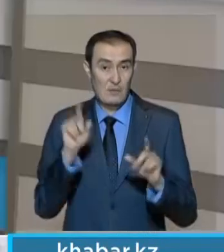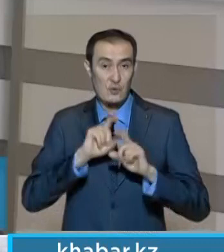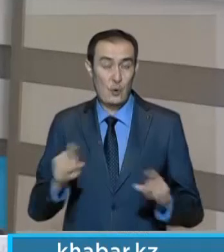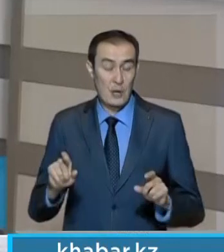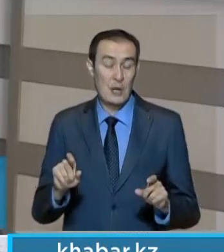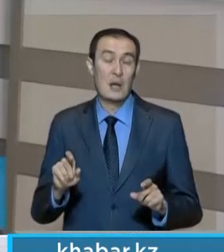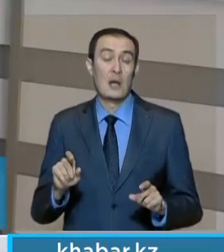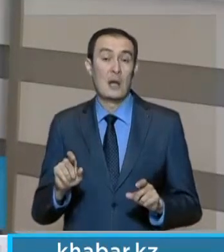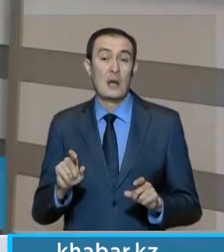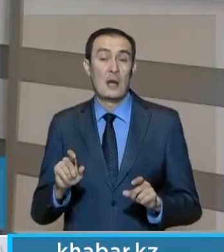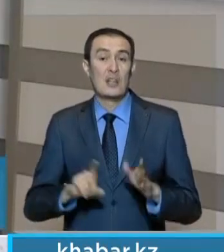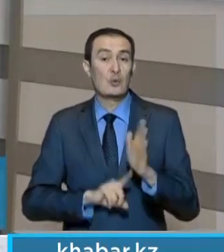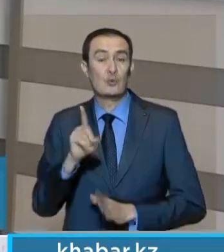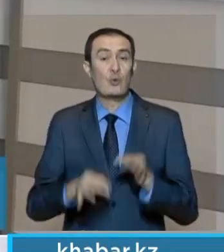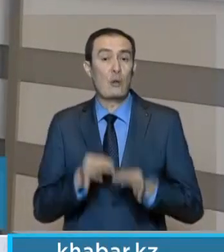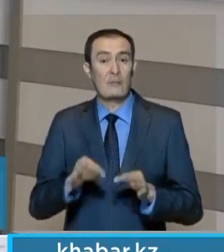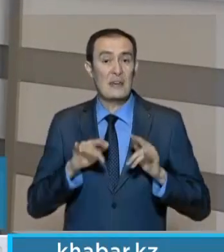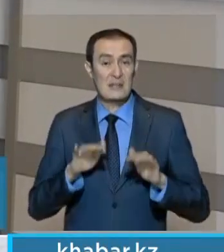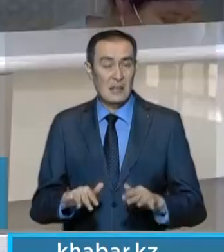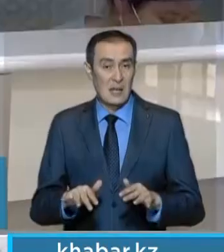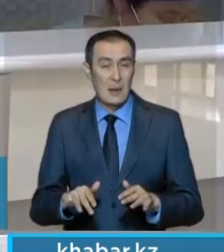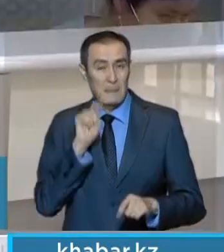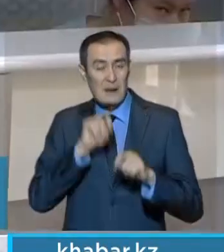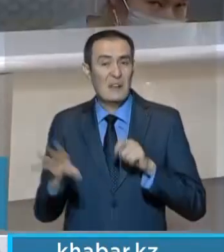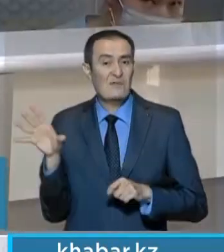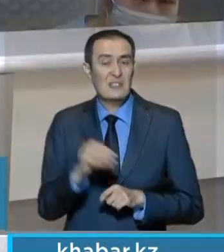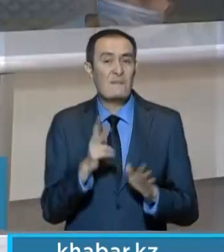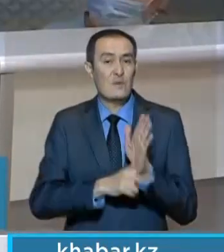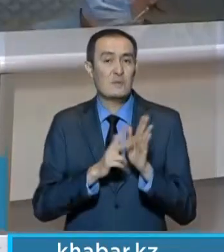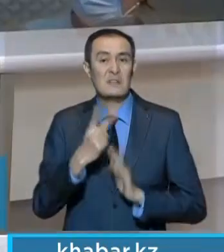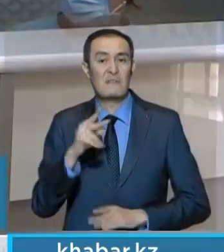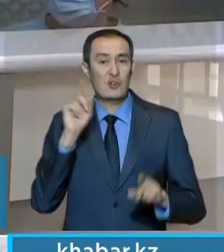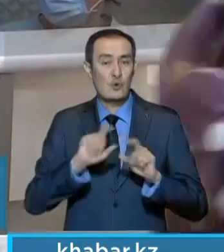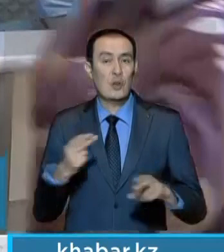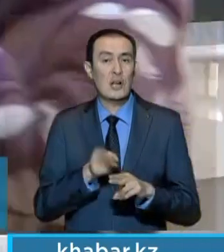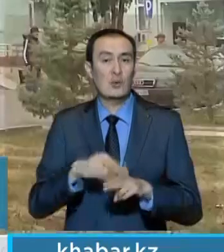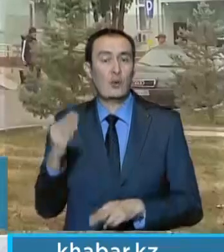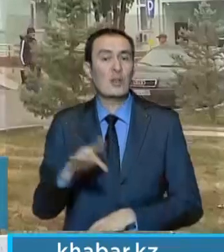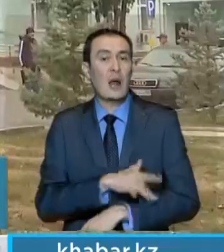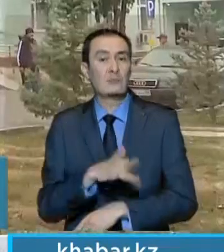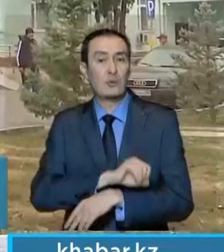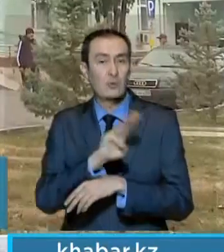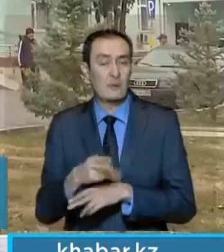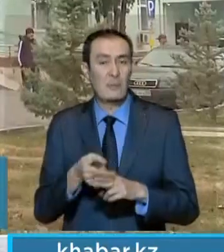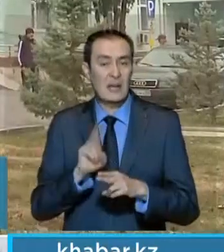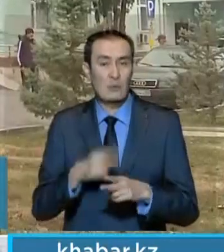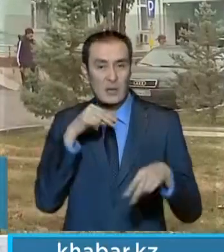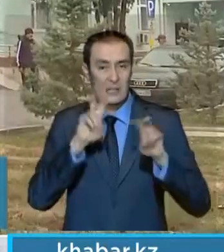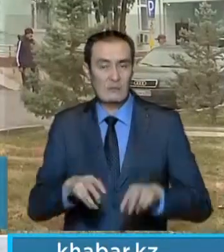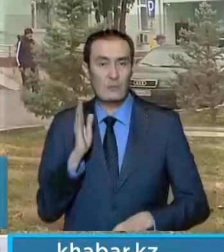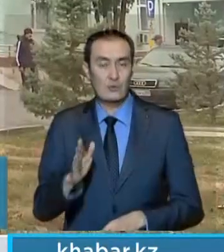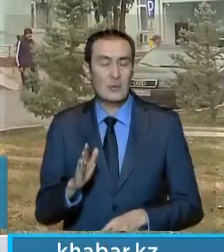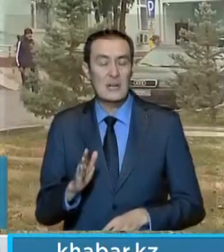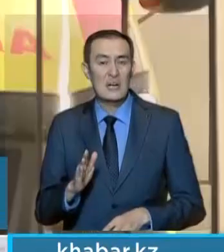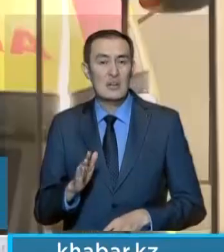имени Кирикбаева возбудили уголовное дело. Проверят все 82 школы, которые он обслуживает. По итогам расследования будут